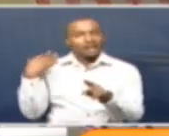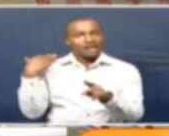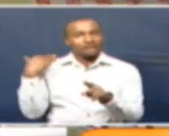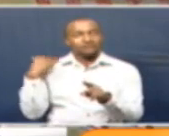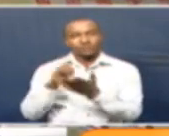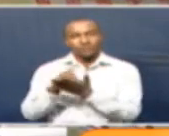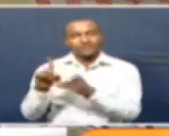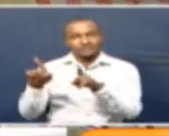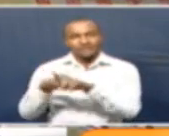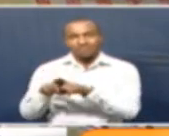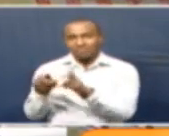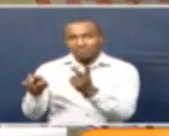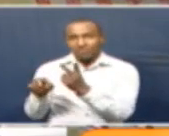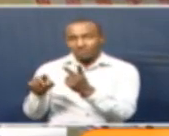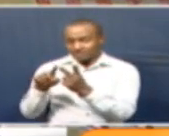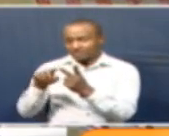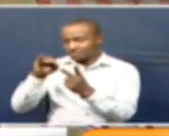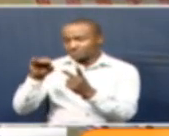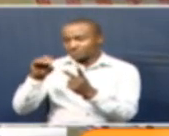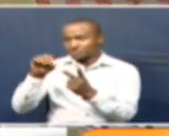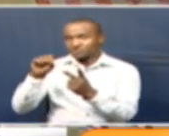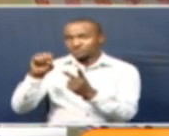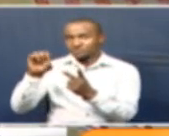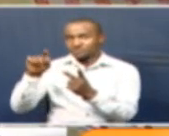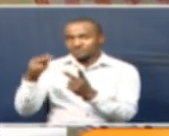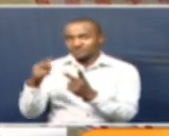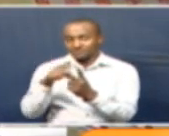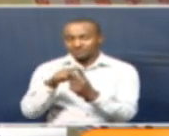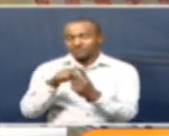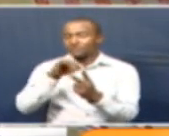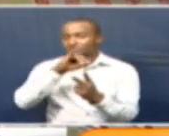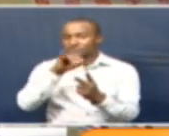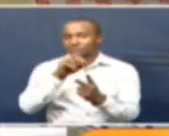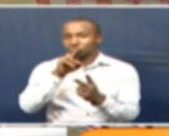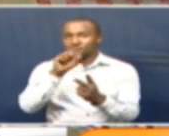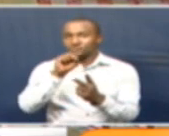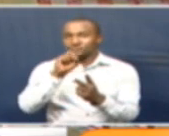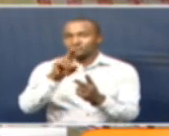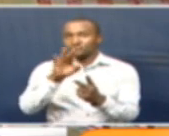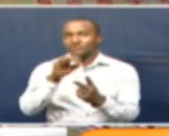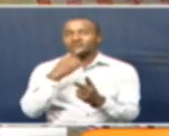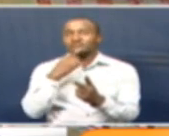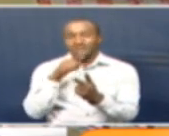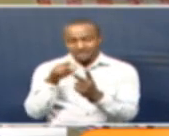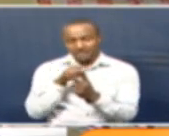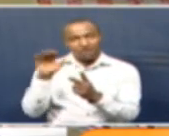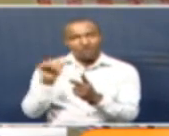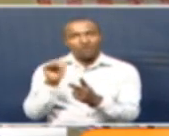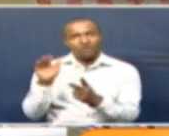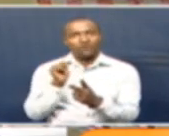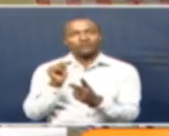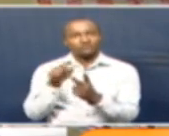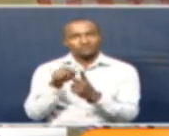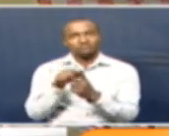na Yusuf. Na kwa hakika mtazamaji, wengi walifurahi, wakatuma jumbe, wakasema tuweze pia kuwaita mara kwa mara. Na ndiposa siku